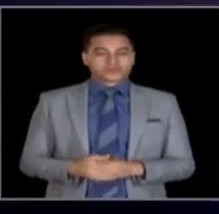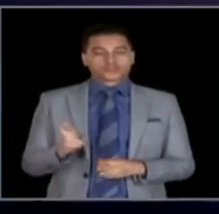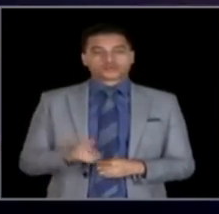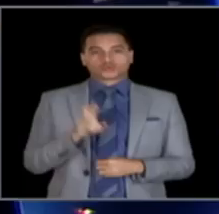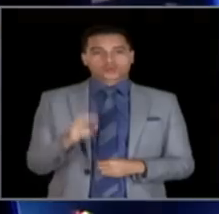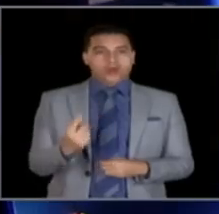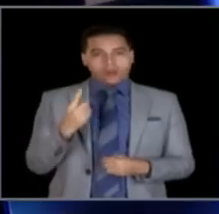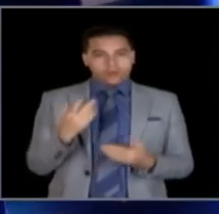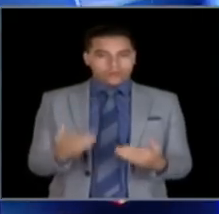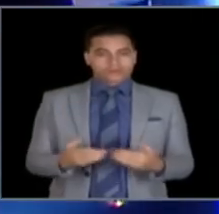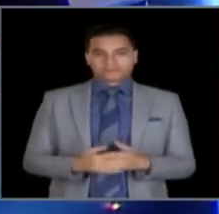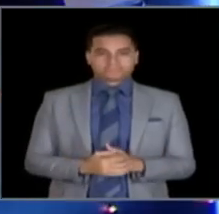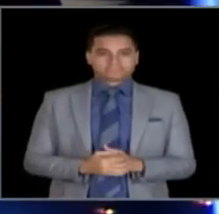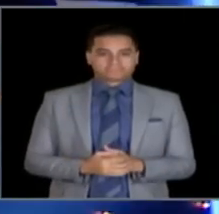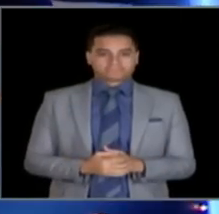السؤال الأول.